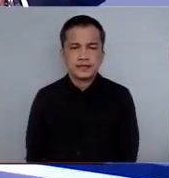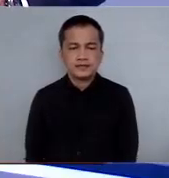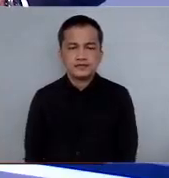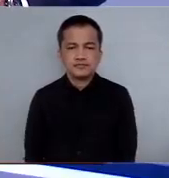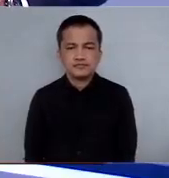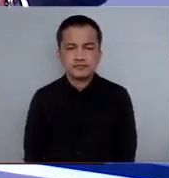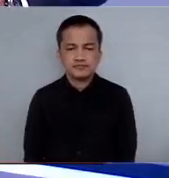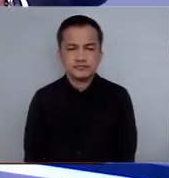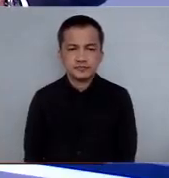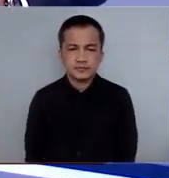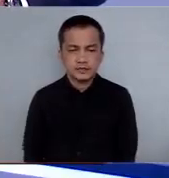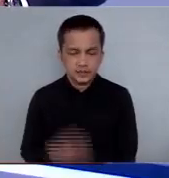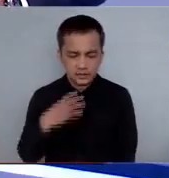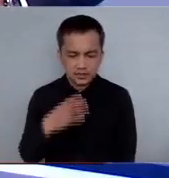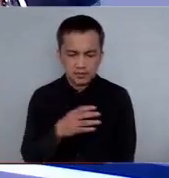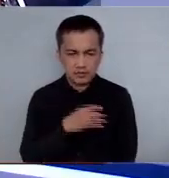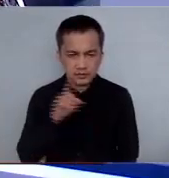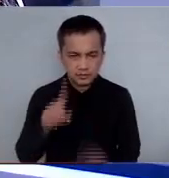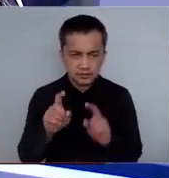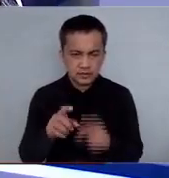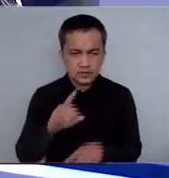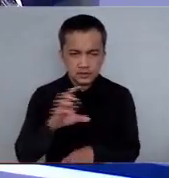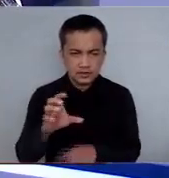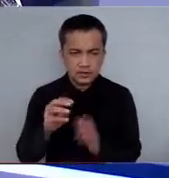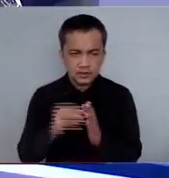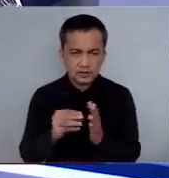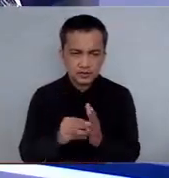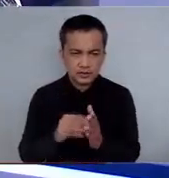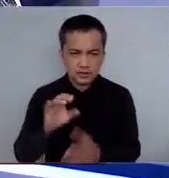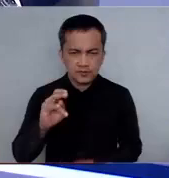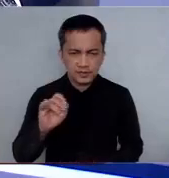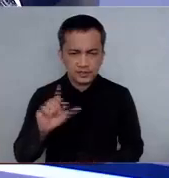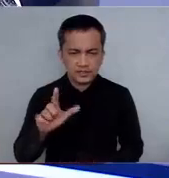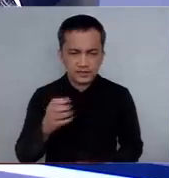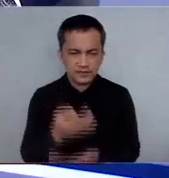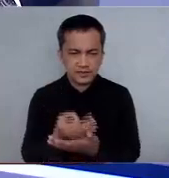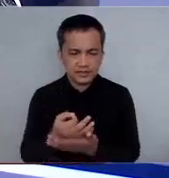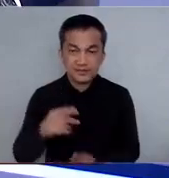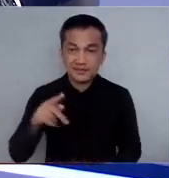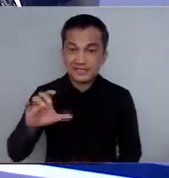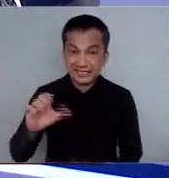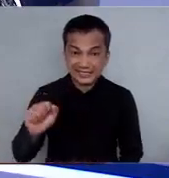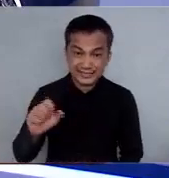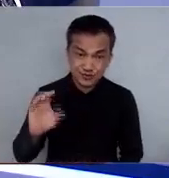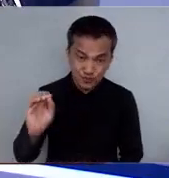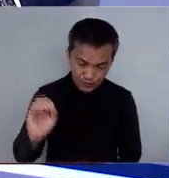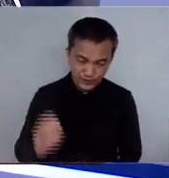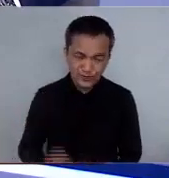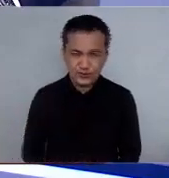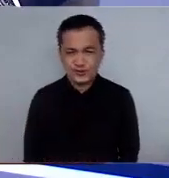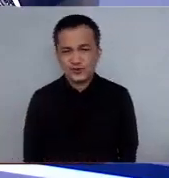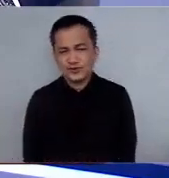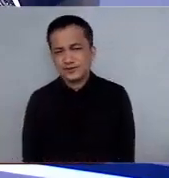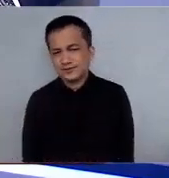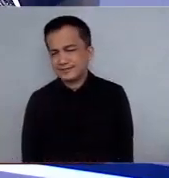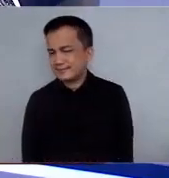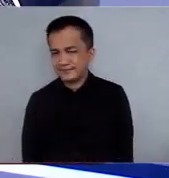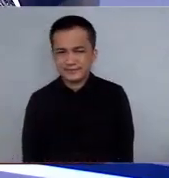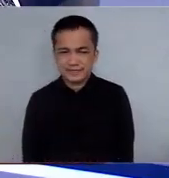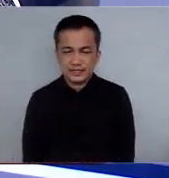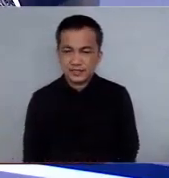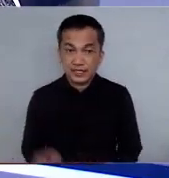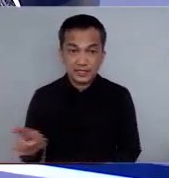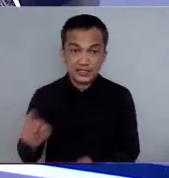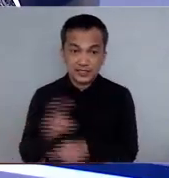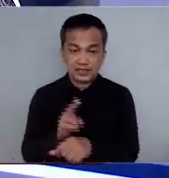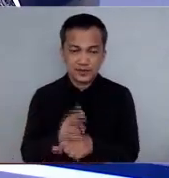Binusisi sa Kamara ang 100,000 pisong confidential funds ng Philippine Charity Sweepstakes Office or PCSO. Gagamitin daw yan